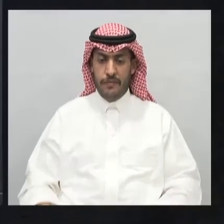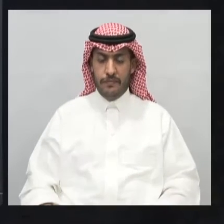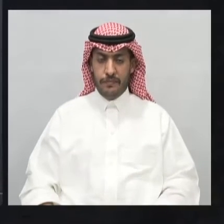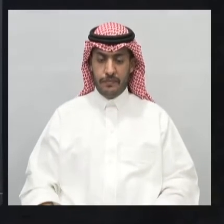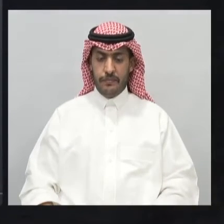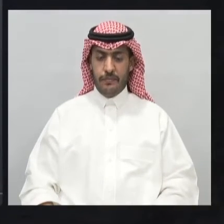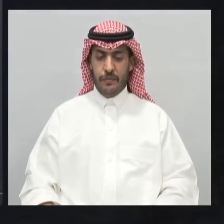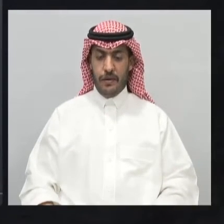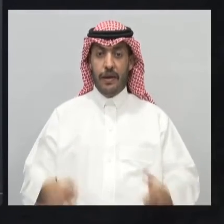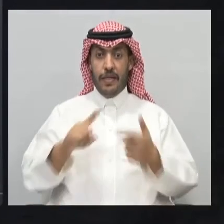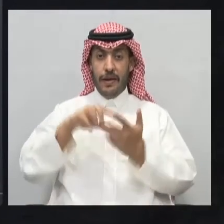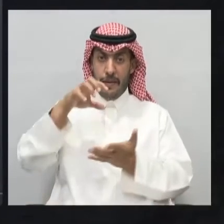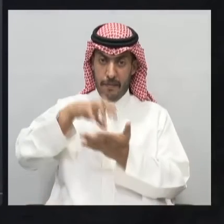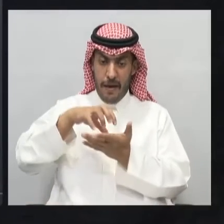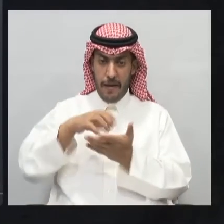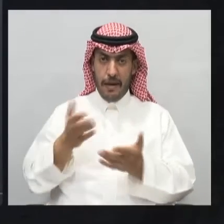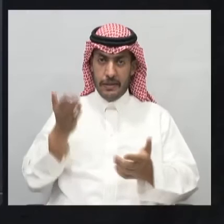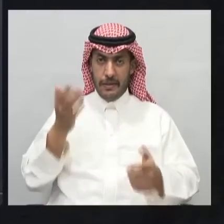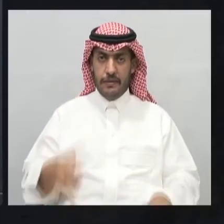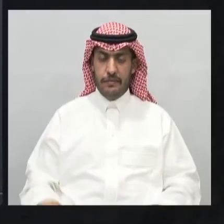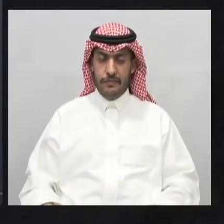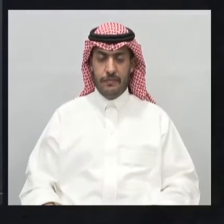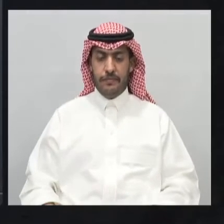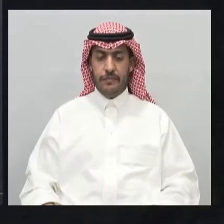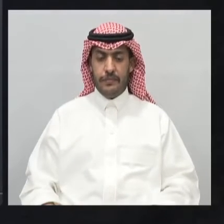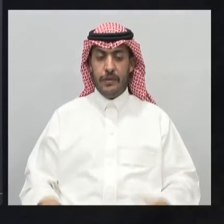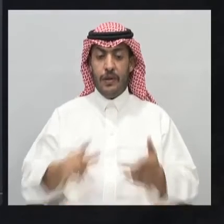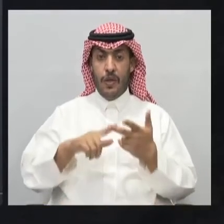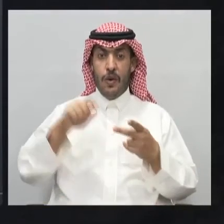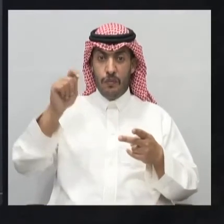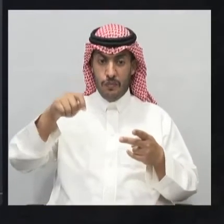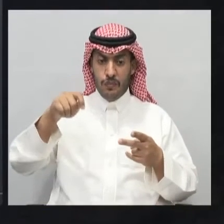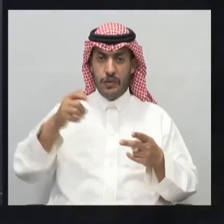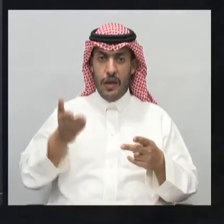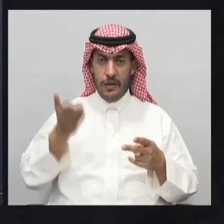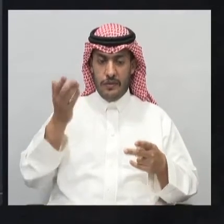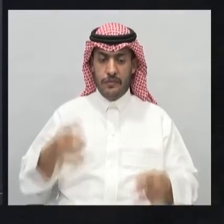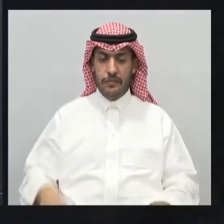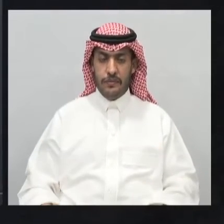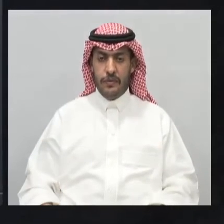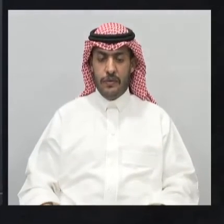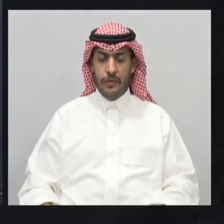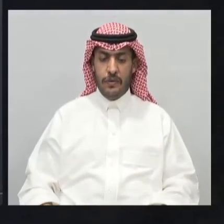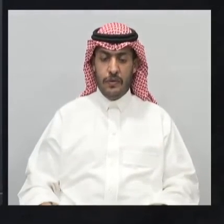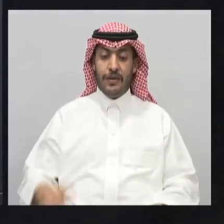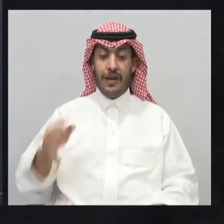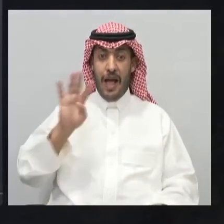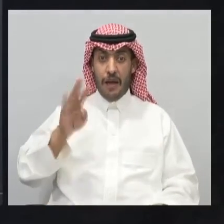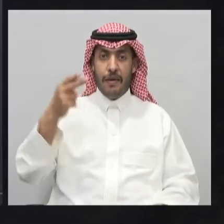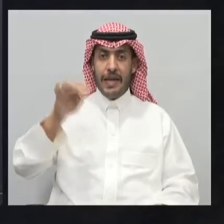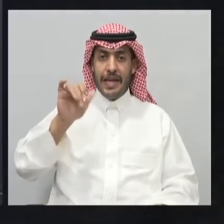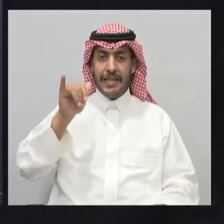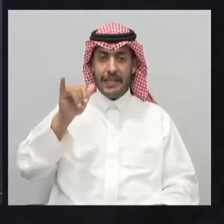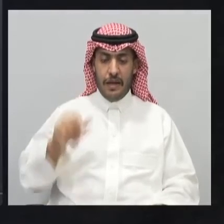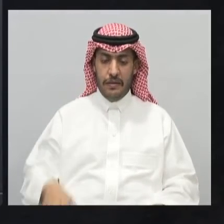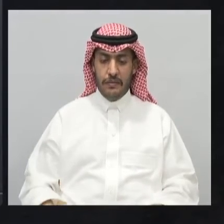السلام ابراهيم عليه السلام موسى عليه السلام عيسى عليه